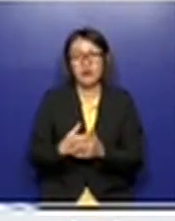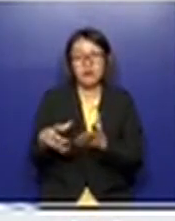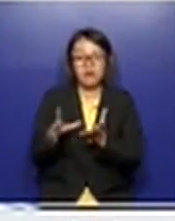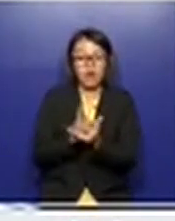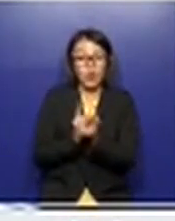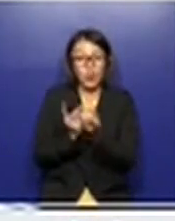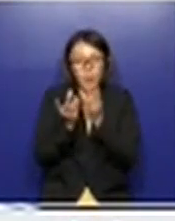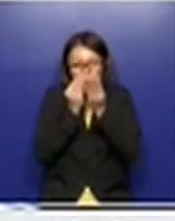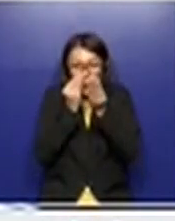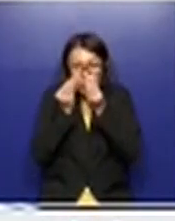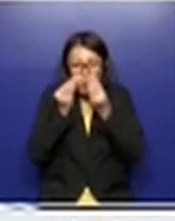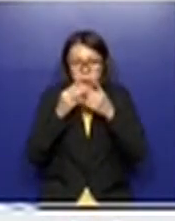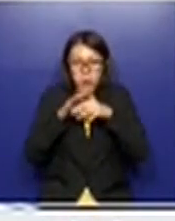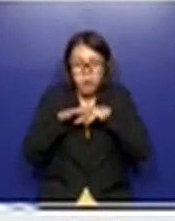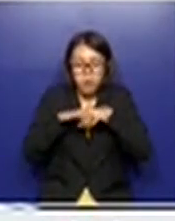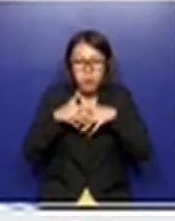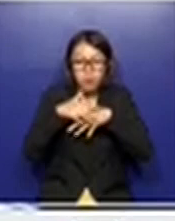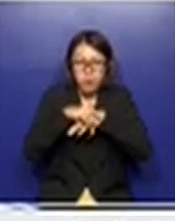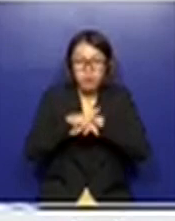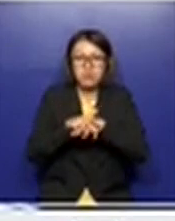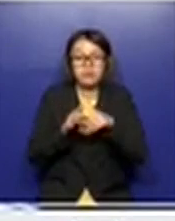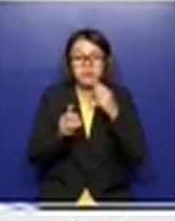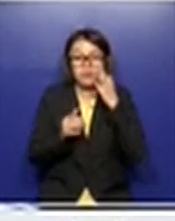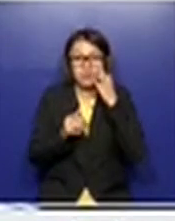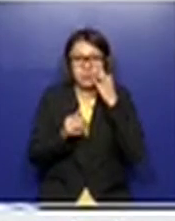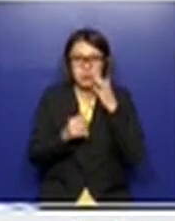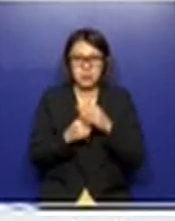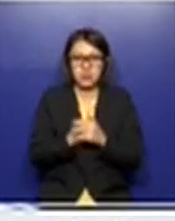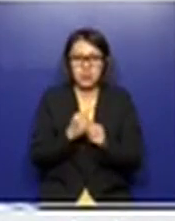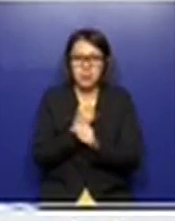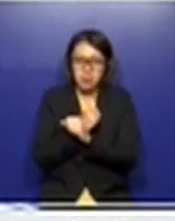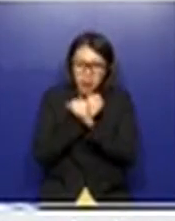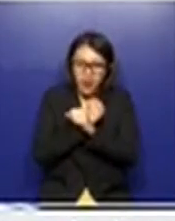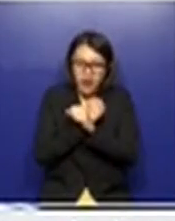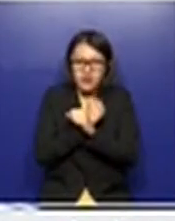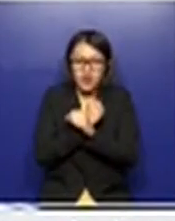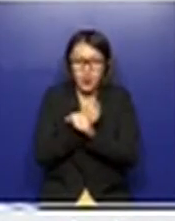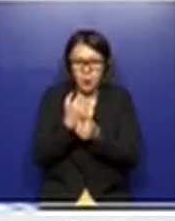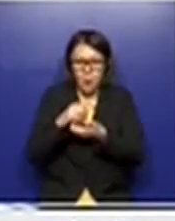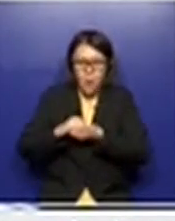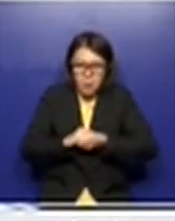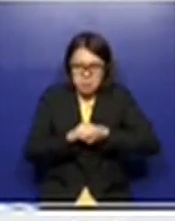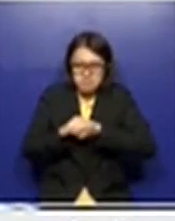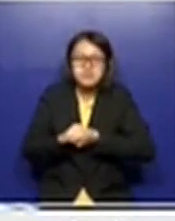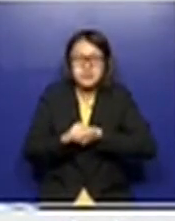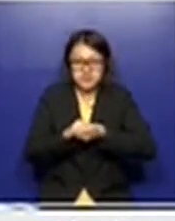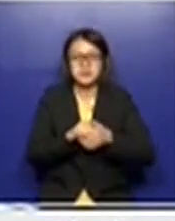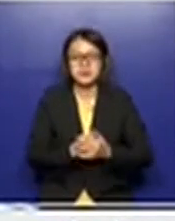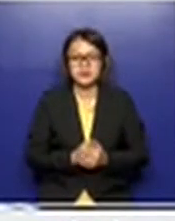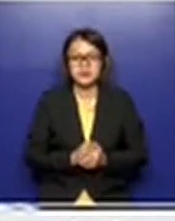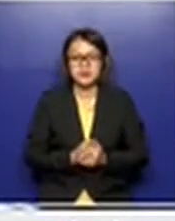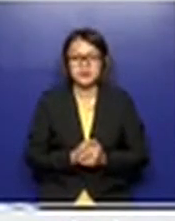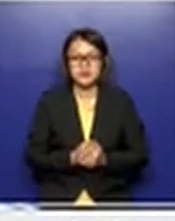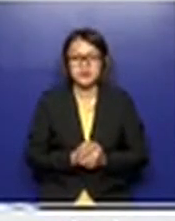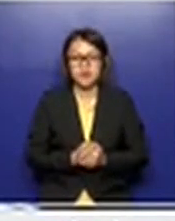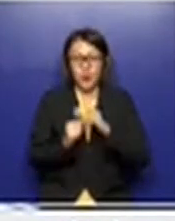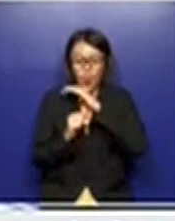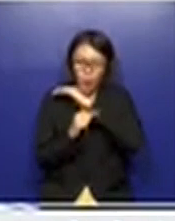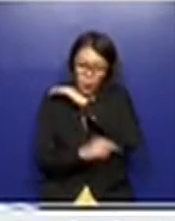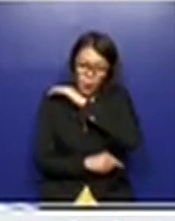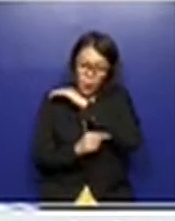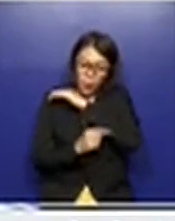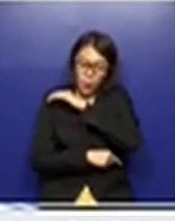PM 2.5 และมีมาตรการมีการป้องกันร่วมกันนะครับเรื่องการทุจริต